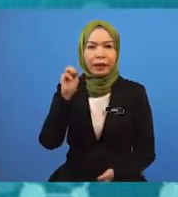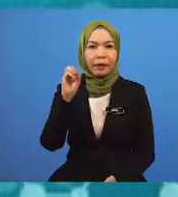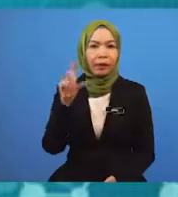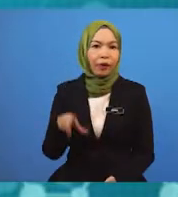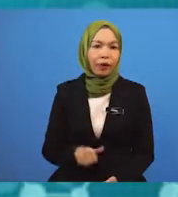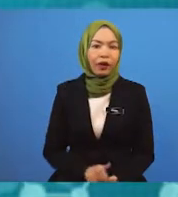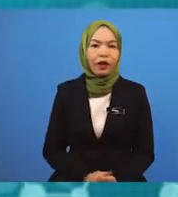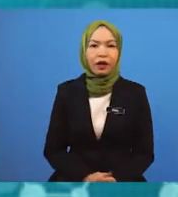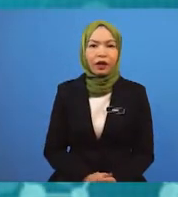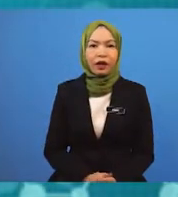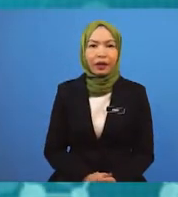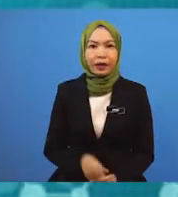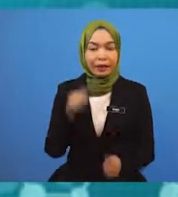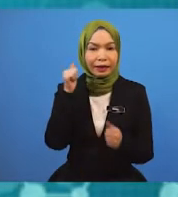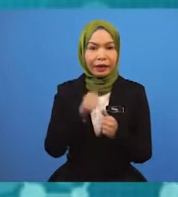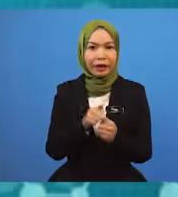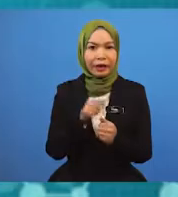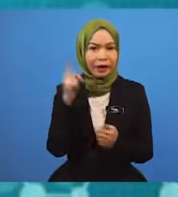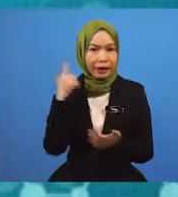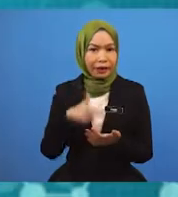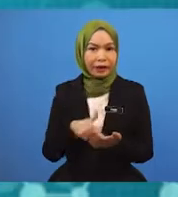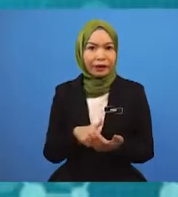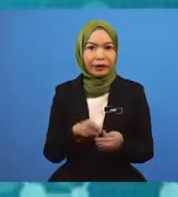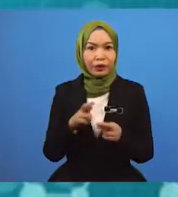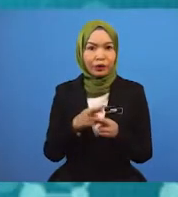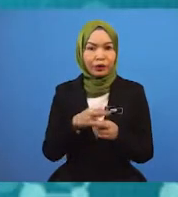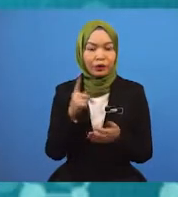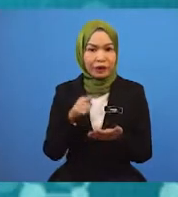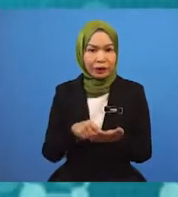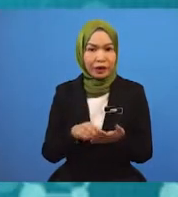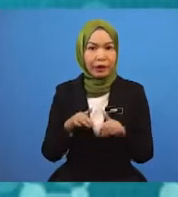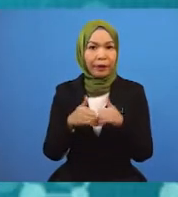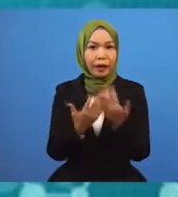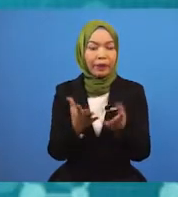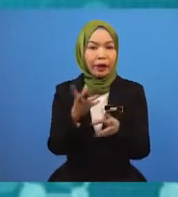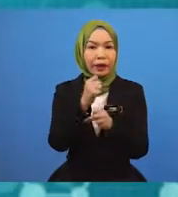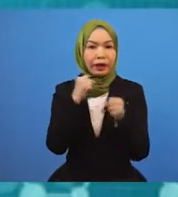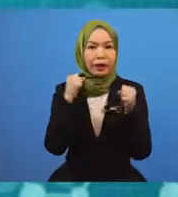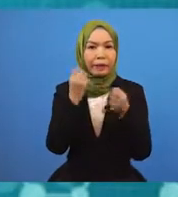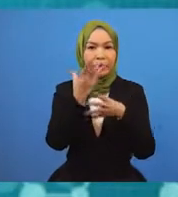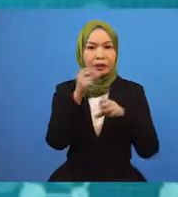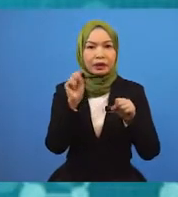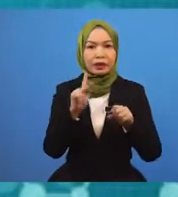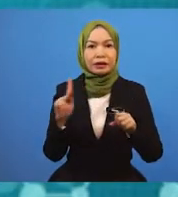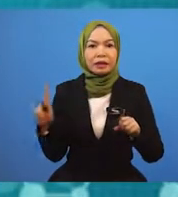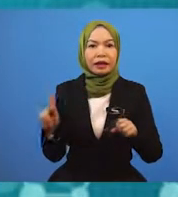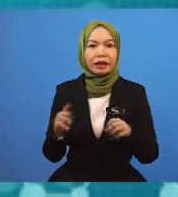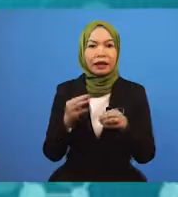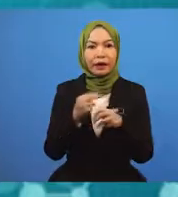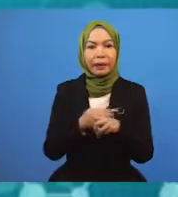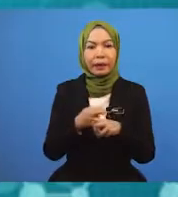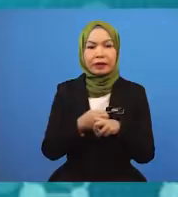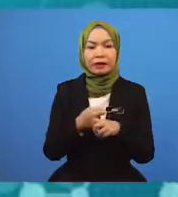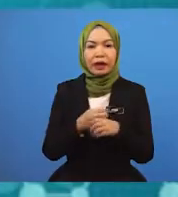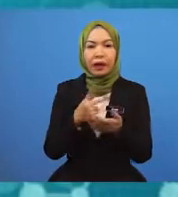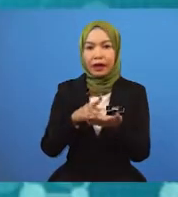ini? Jom kita tengok pula bagaimana kita dapat menyelesaikan masalah